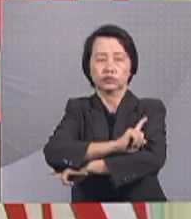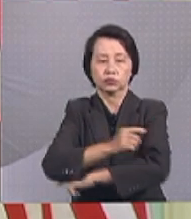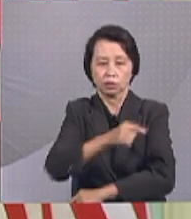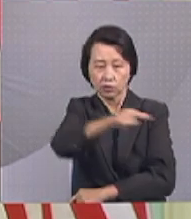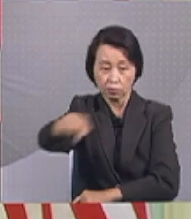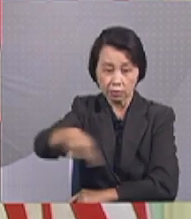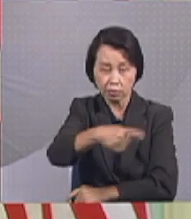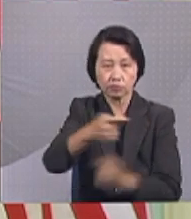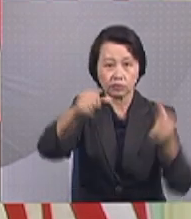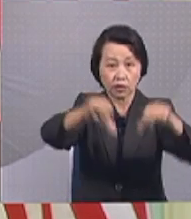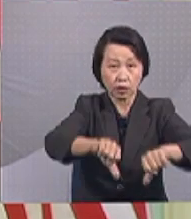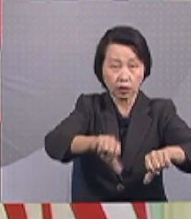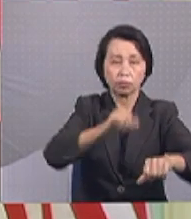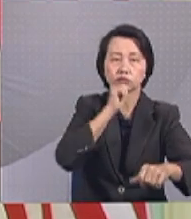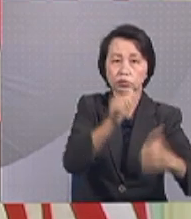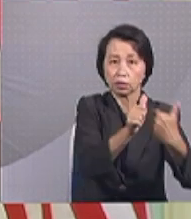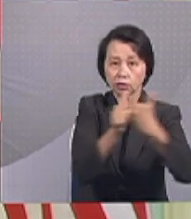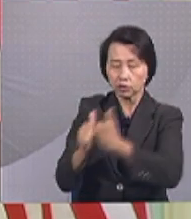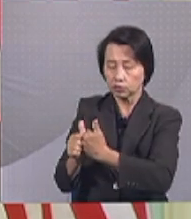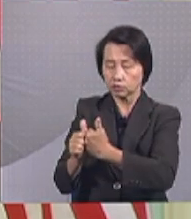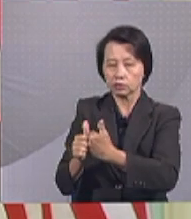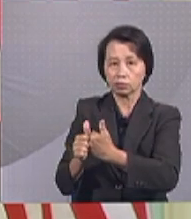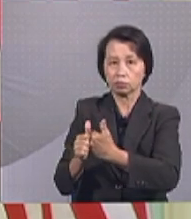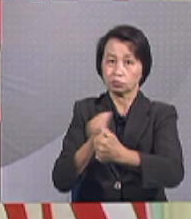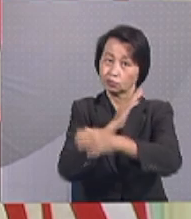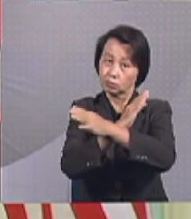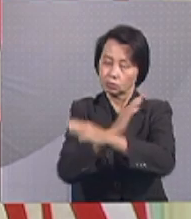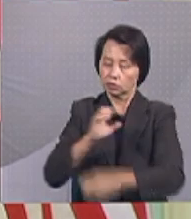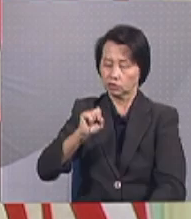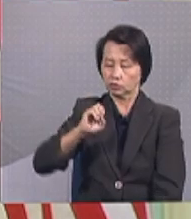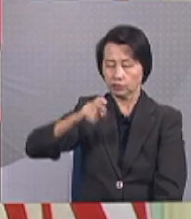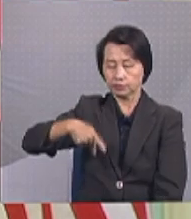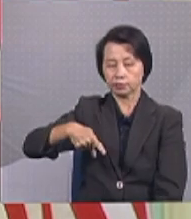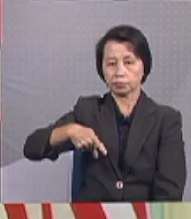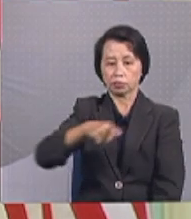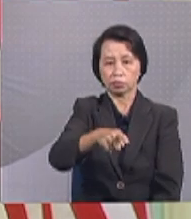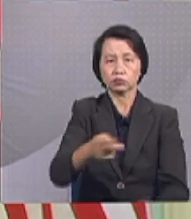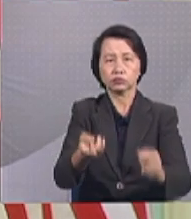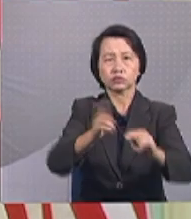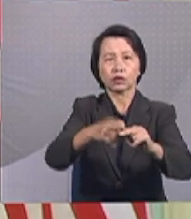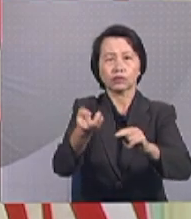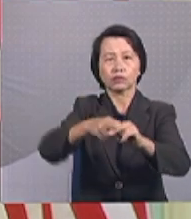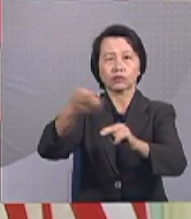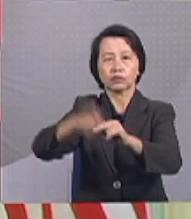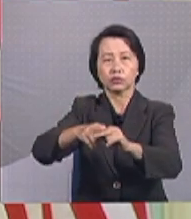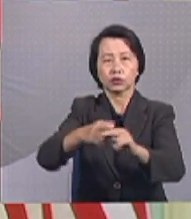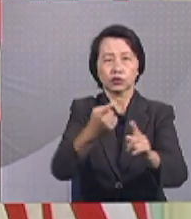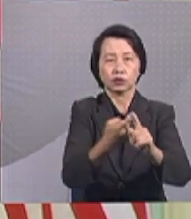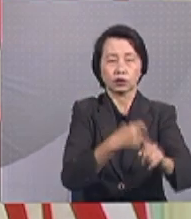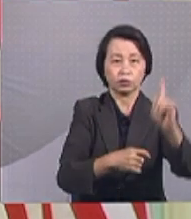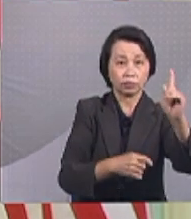mereka yang gagal untuk mematuhi larangan dan juga SOP ini bertambah daripada